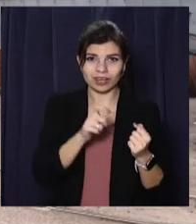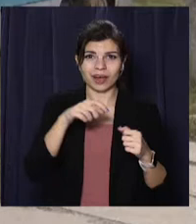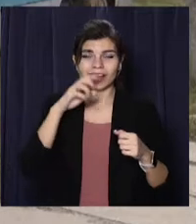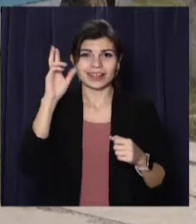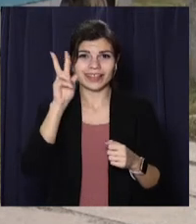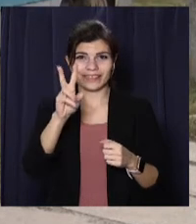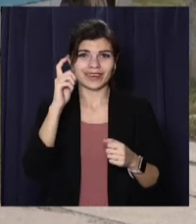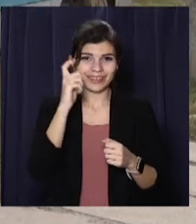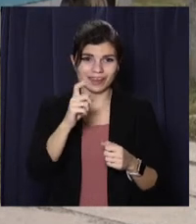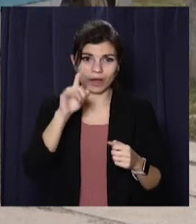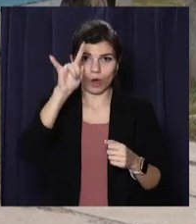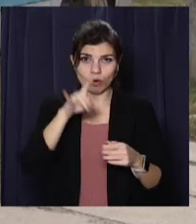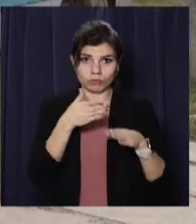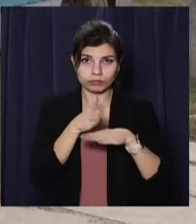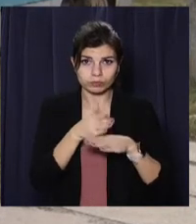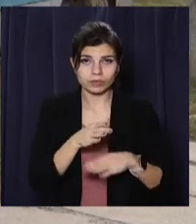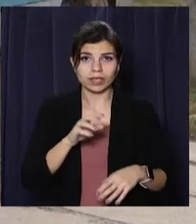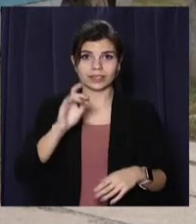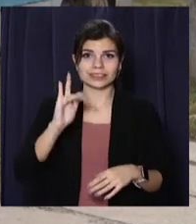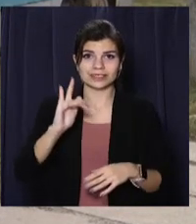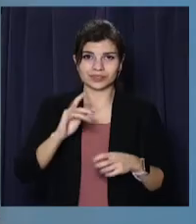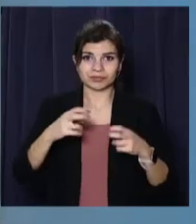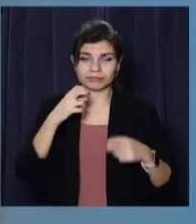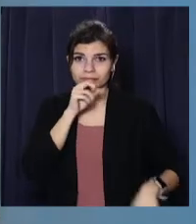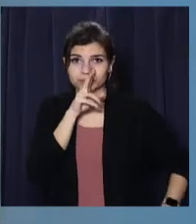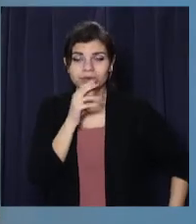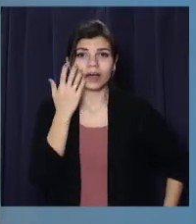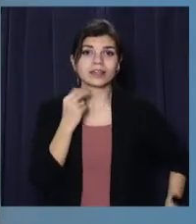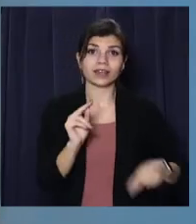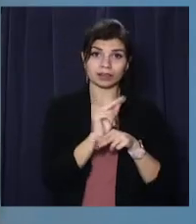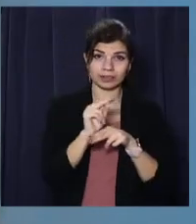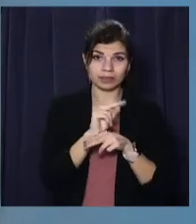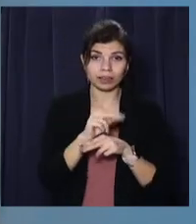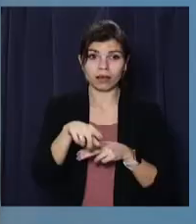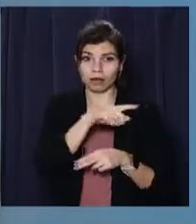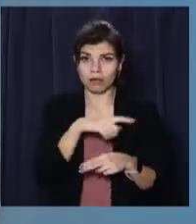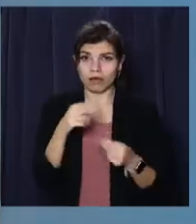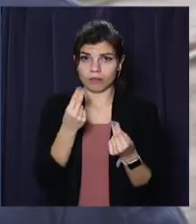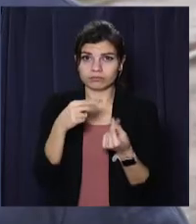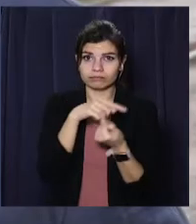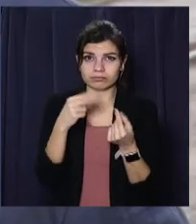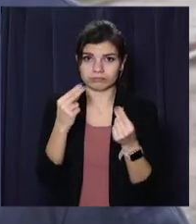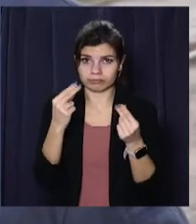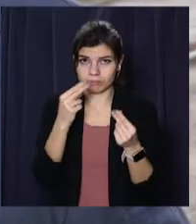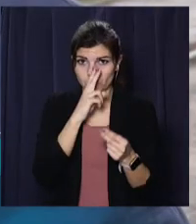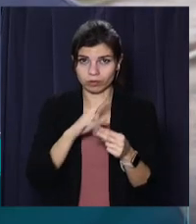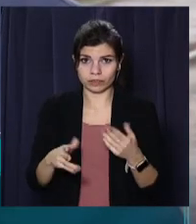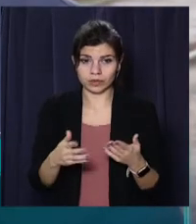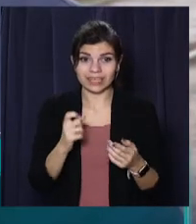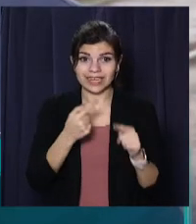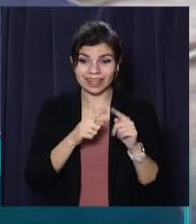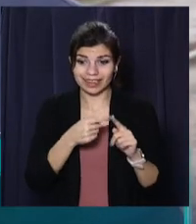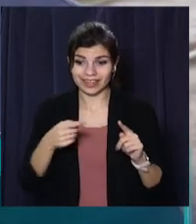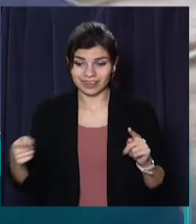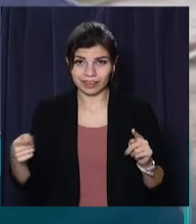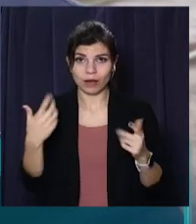тролейбуси з розбитими вікнами, пошкодженими сидіннями. Поки техніку ремонтують, підприємство в втрачає гроші. За 9 дней этого месяца у нас